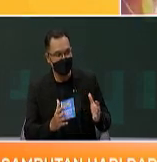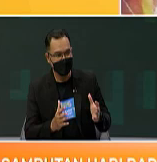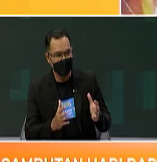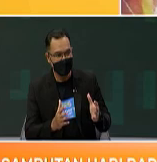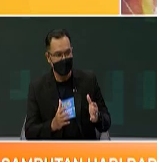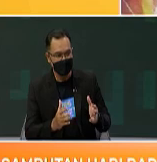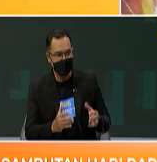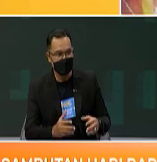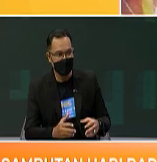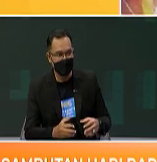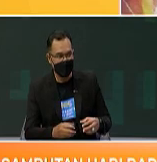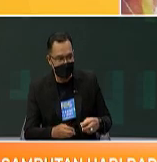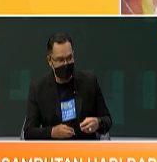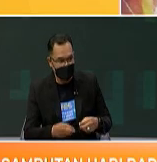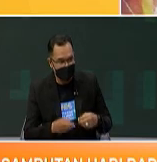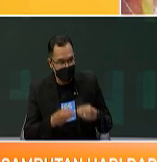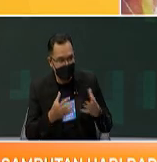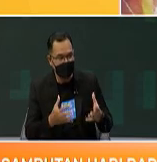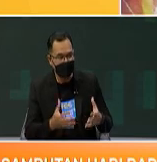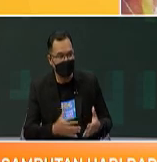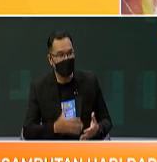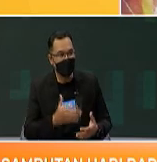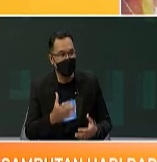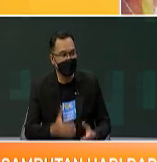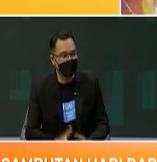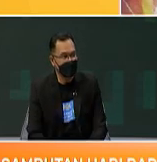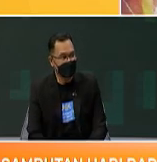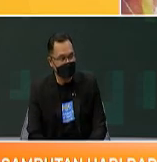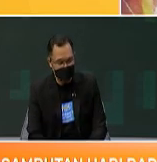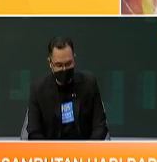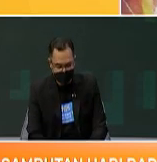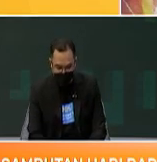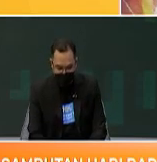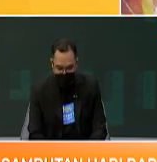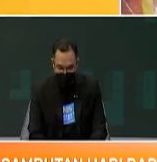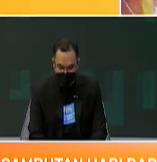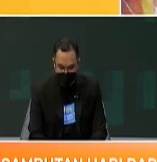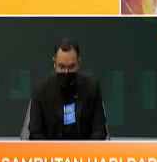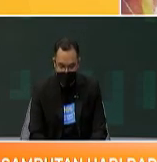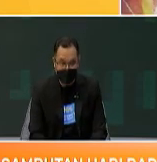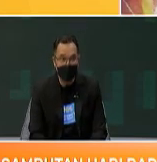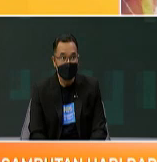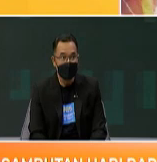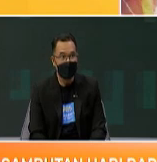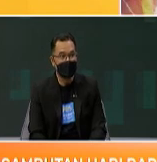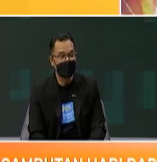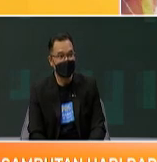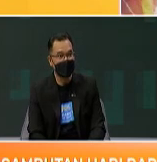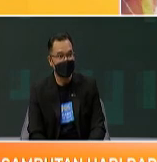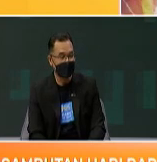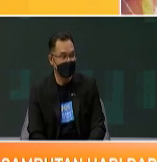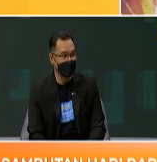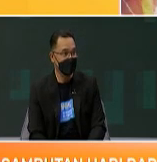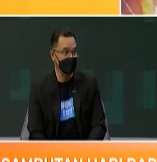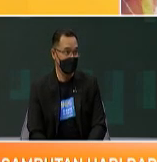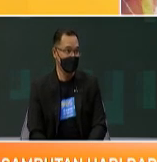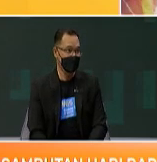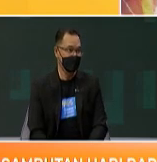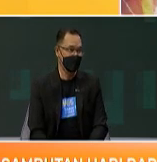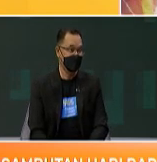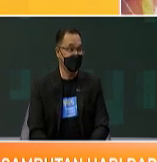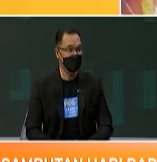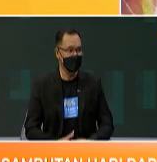kaji dan kita upgrade ataupun tambah baik di mana perlu supaya stesen-stesen radio